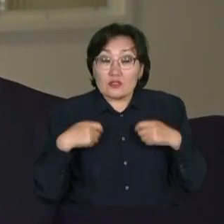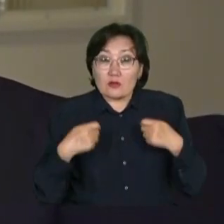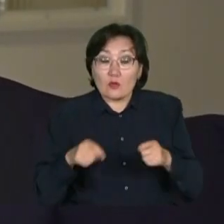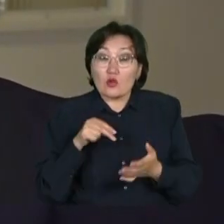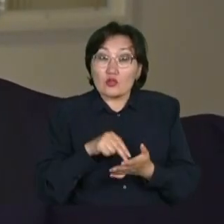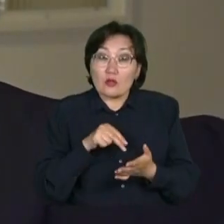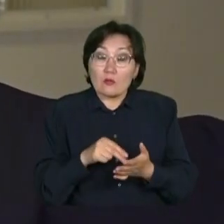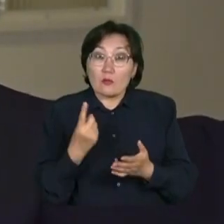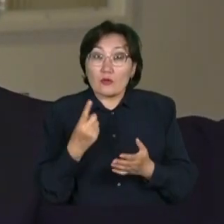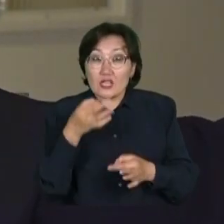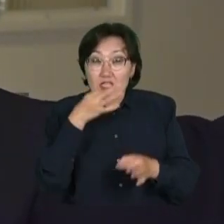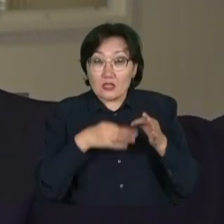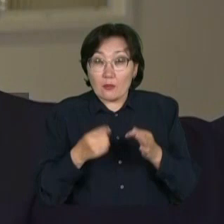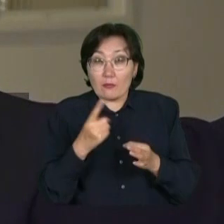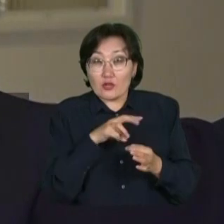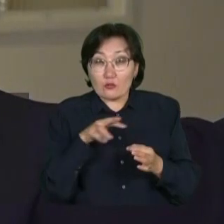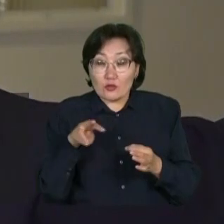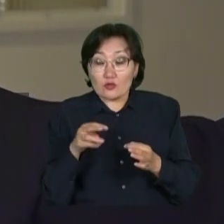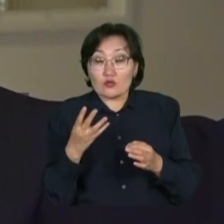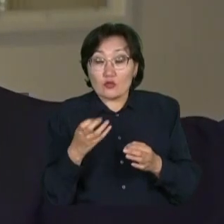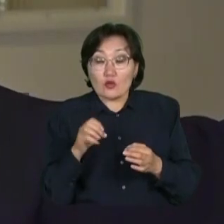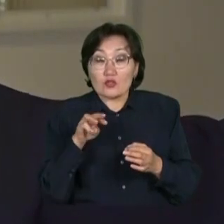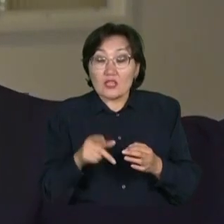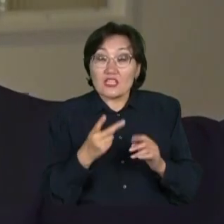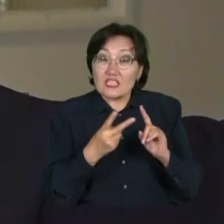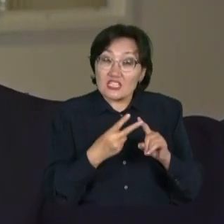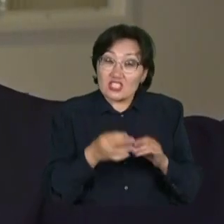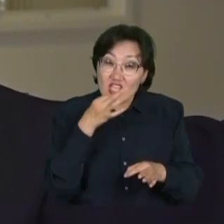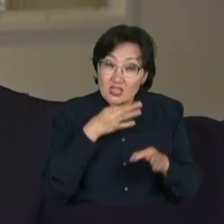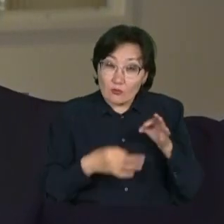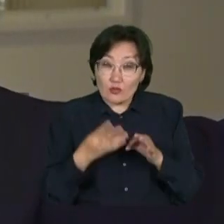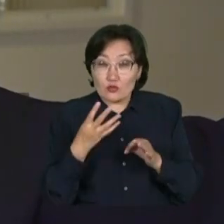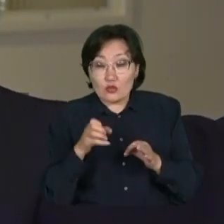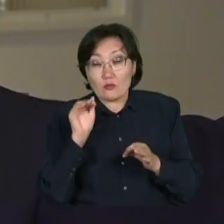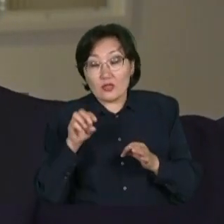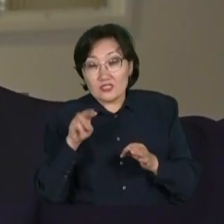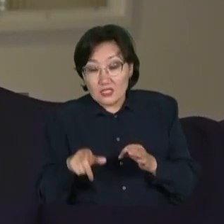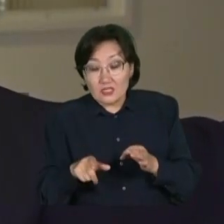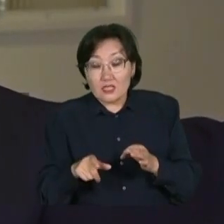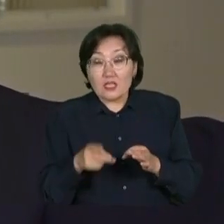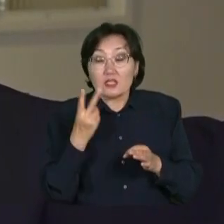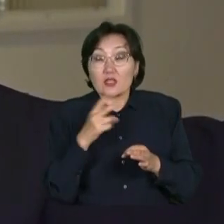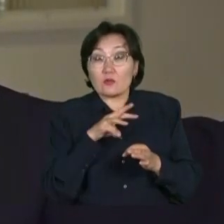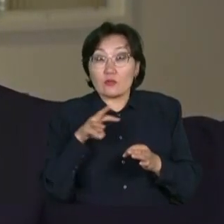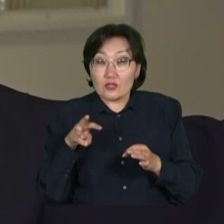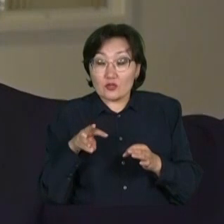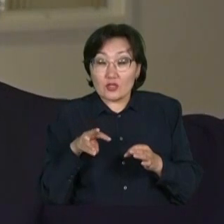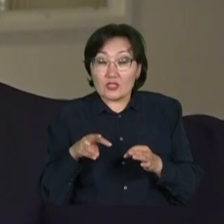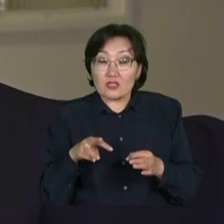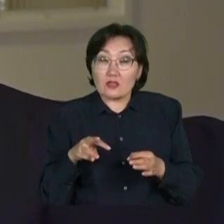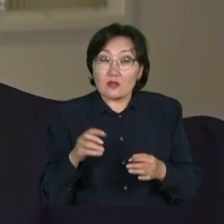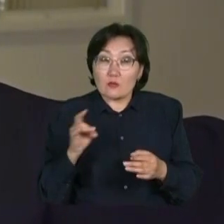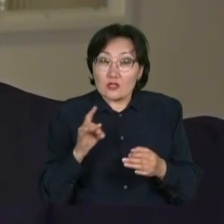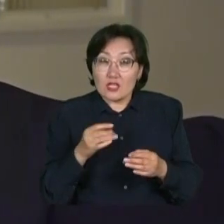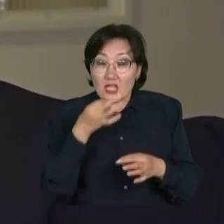Құны, бір дәрінің құны 1 миллион 400 тенге, екінші дәрі 400 тенге. Сонда 2 миллионның көлемінде дәрінің